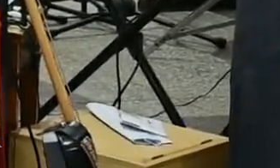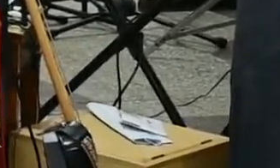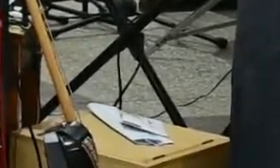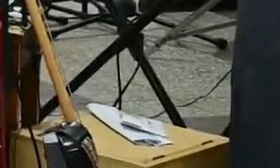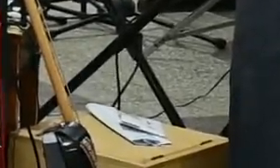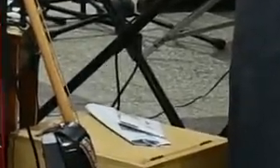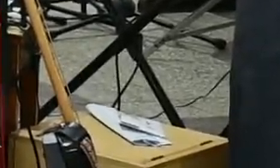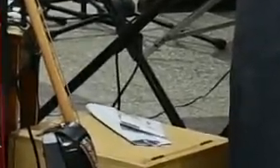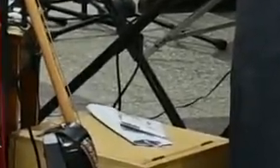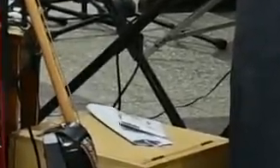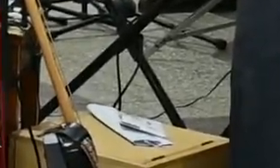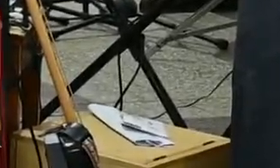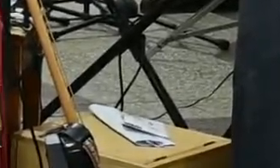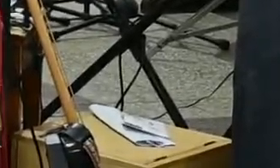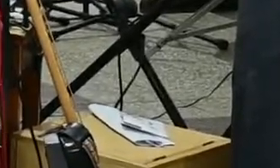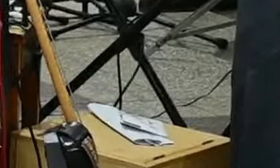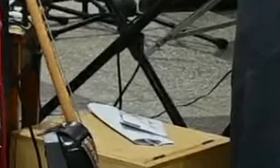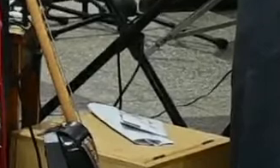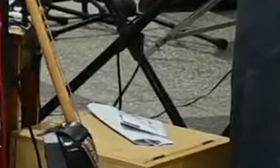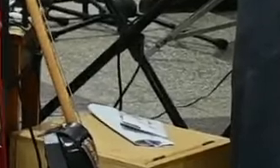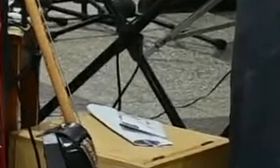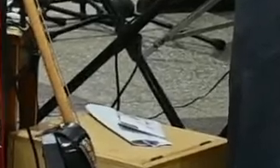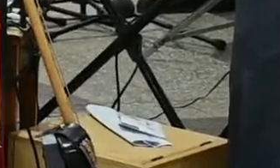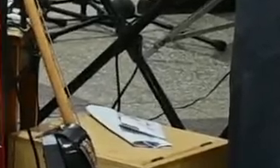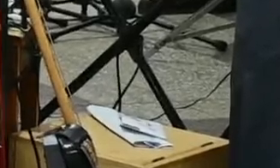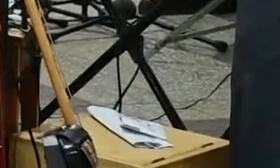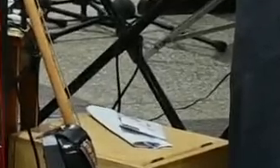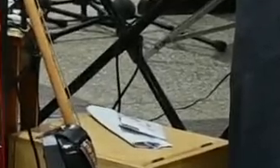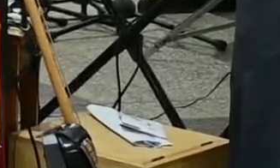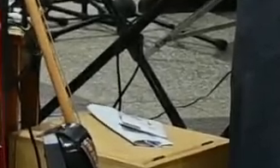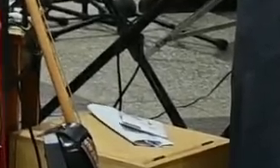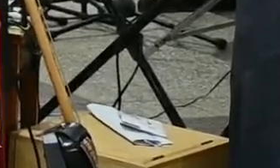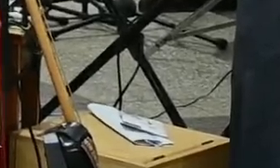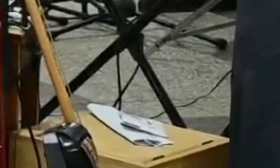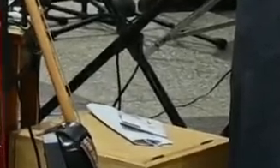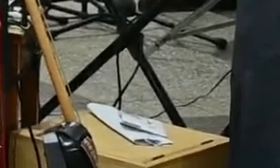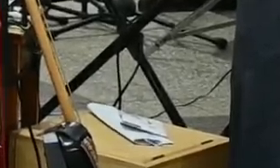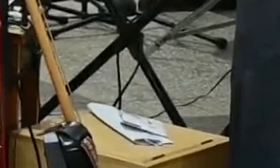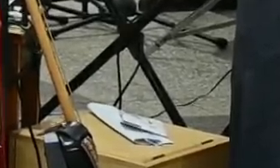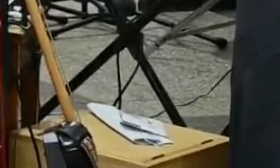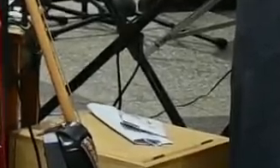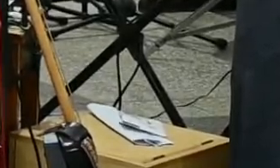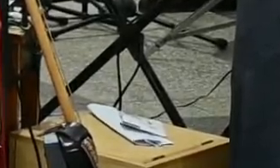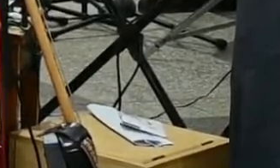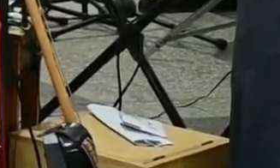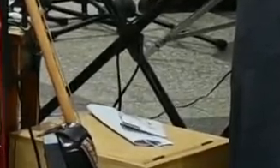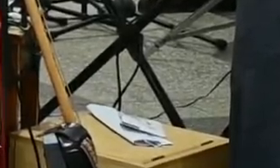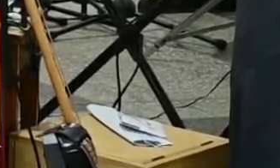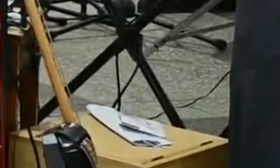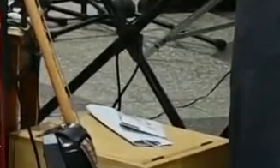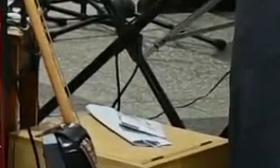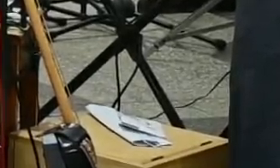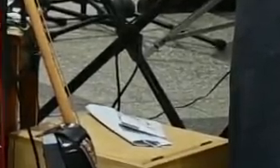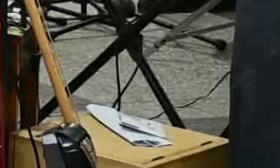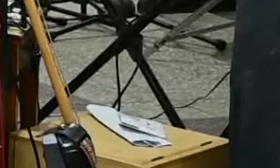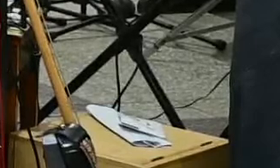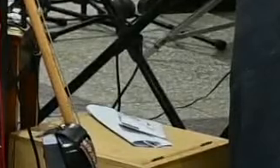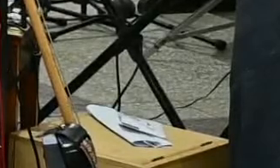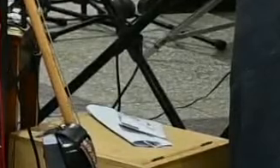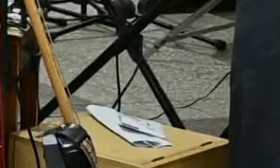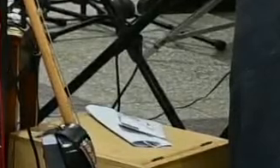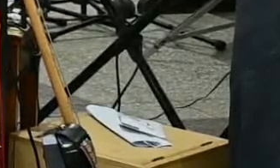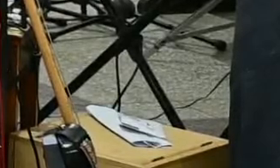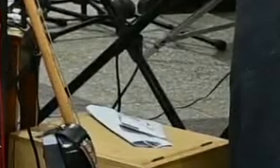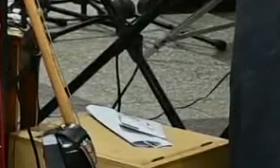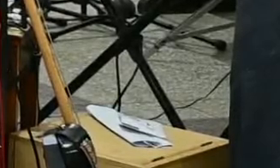Katika jina lake Yesu, mbariki, mbariki, mbariki